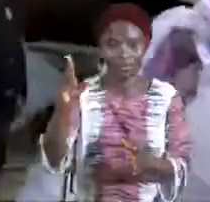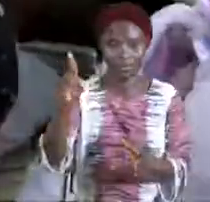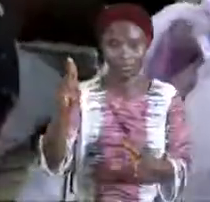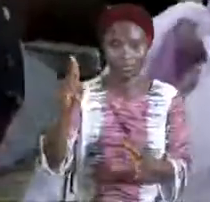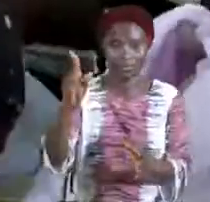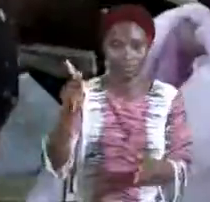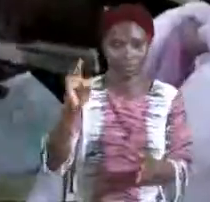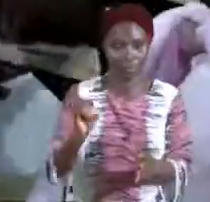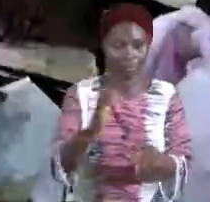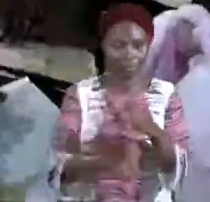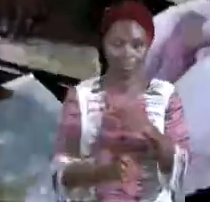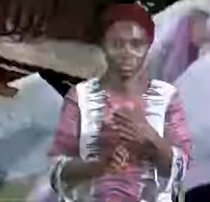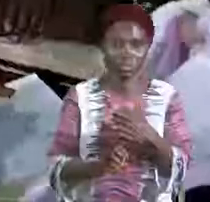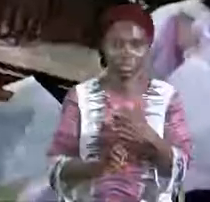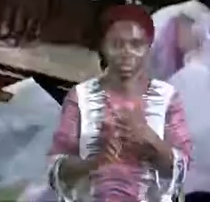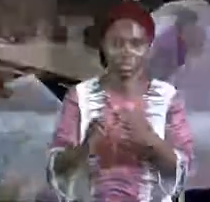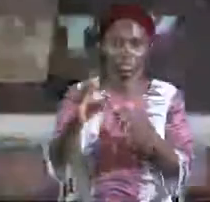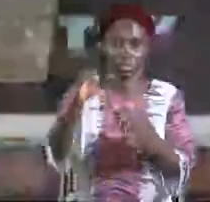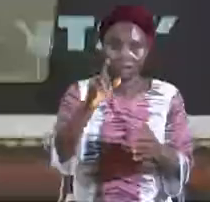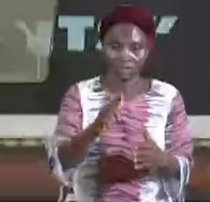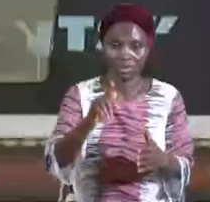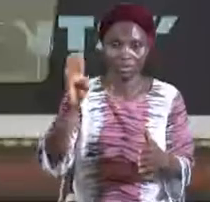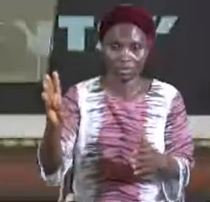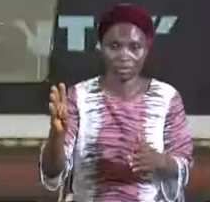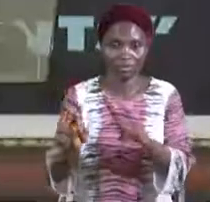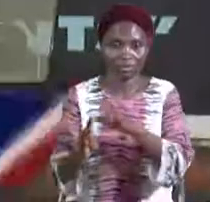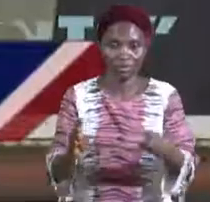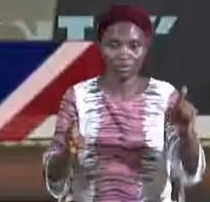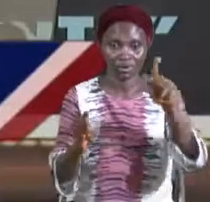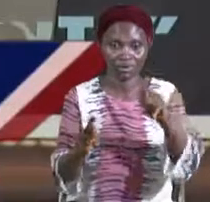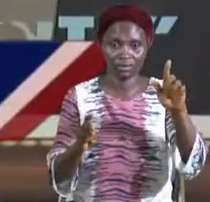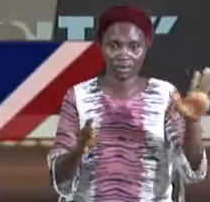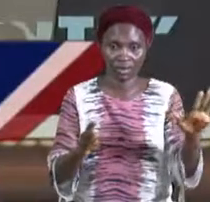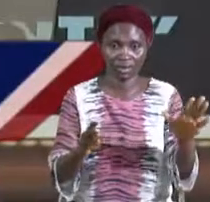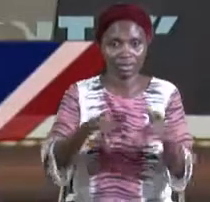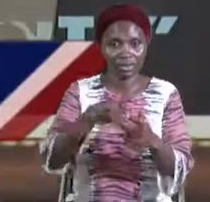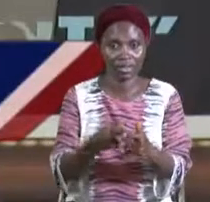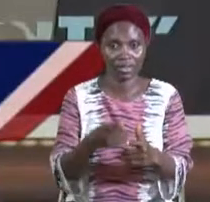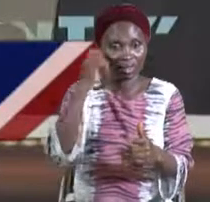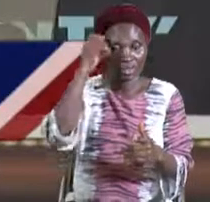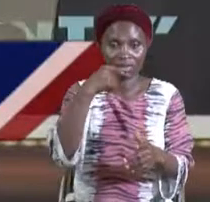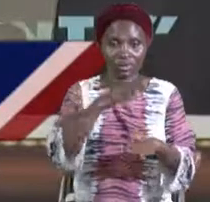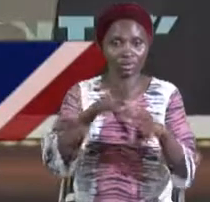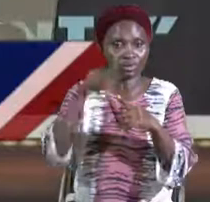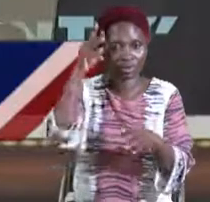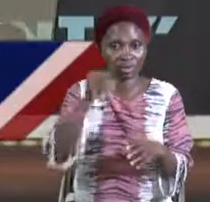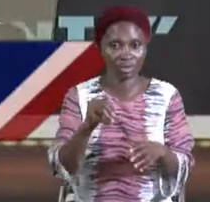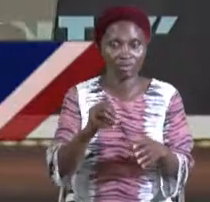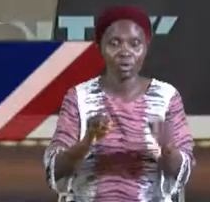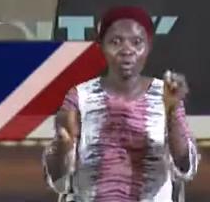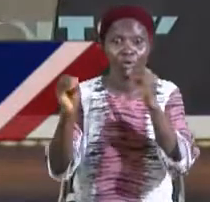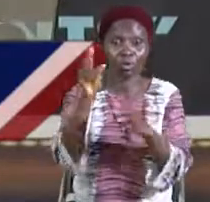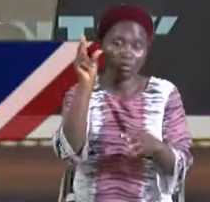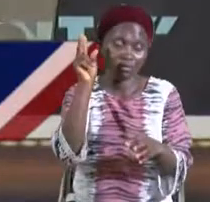Luc 24. Lisons le verset 25. 24, 25. Alors Jésus leur